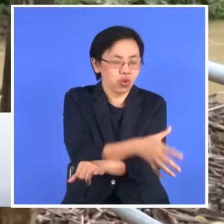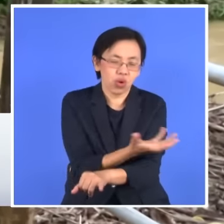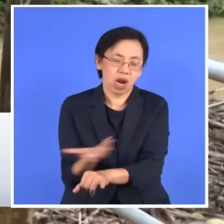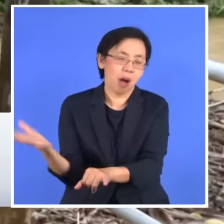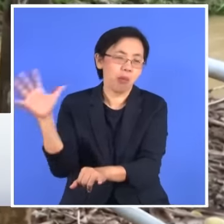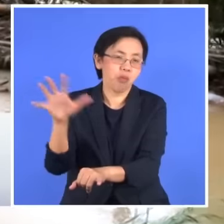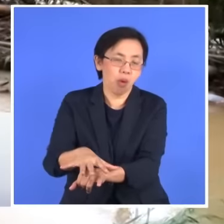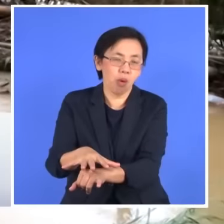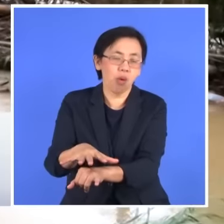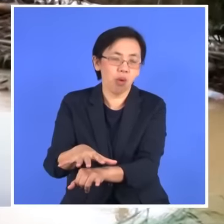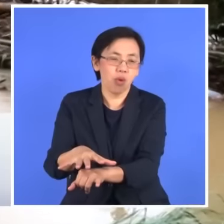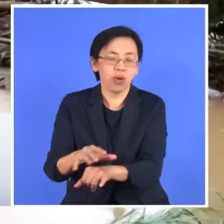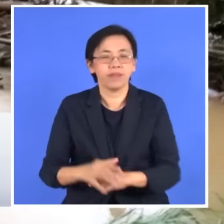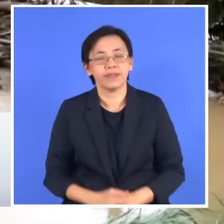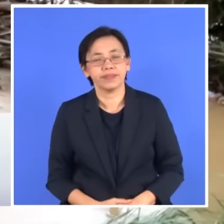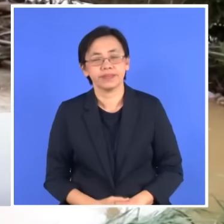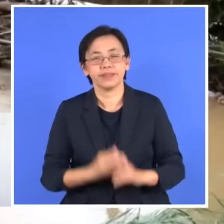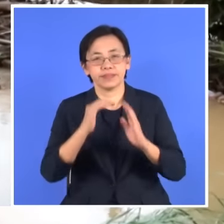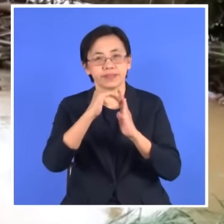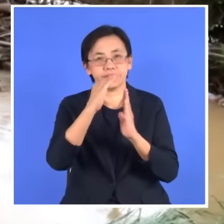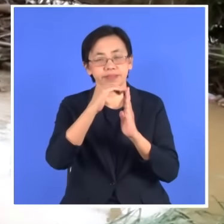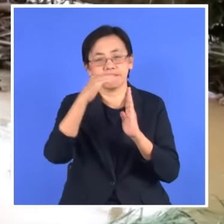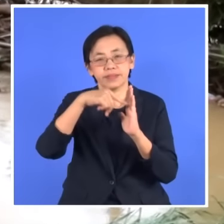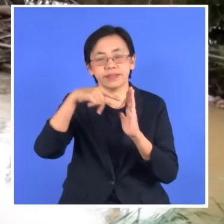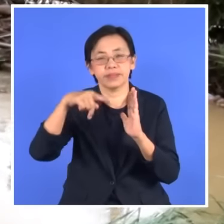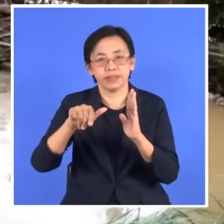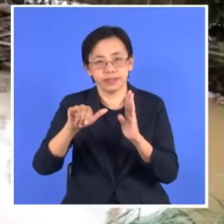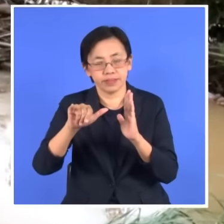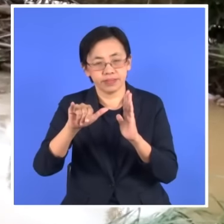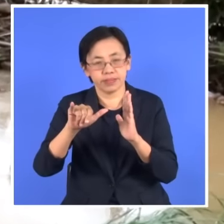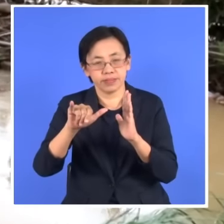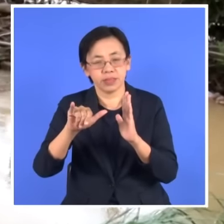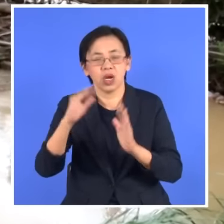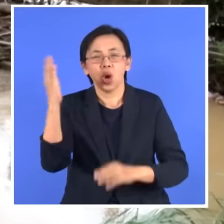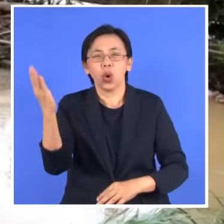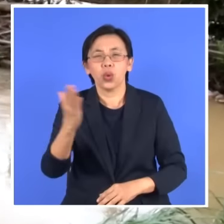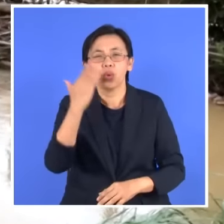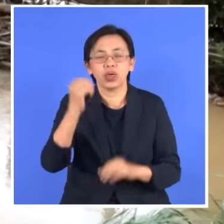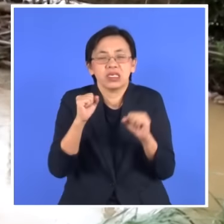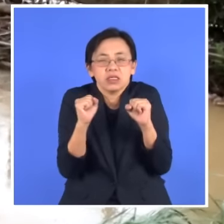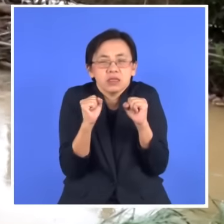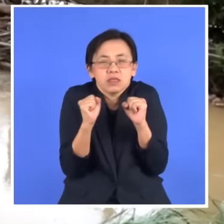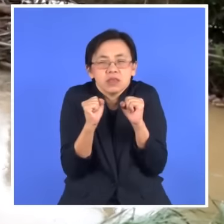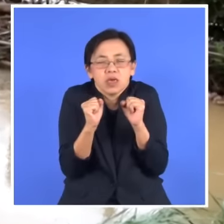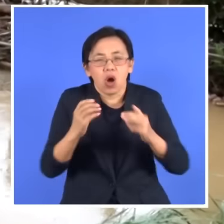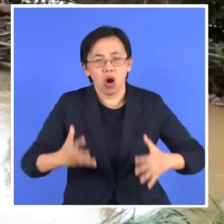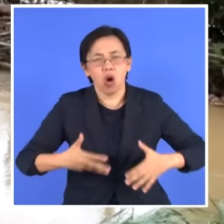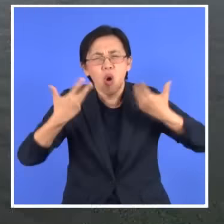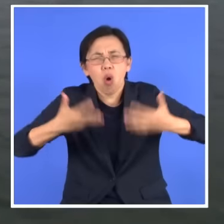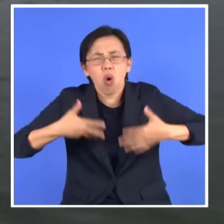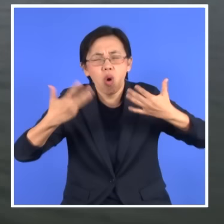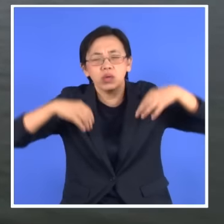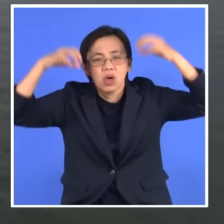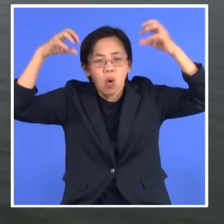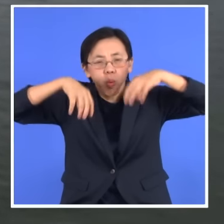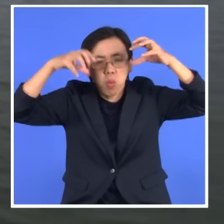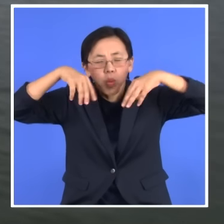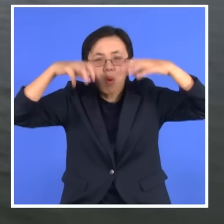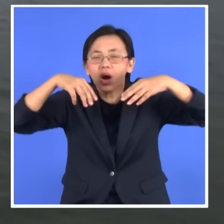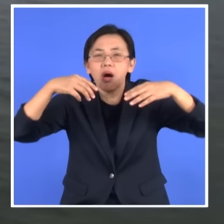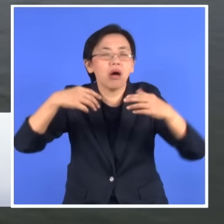ไปไปทางเหนือหน่อยที่จังหวัดพะเยาพะเยาเนี่ยนะอากาศเนี่ยมีทั้งหนาวมีทั้งร้อนมีทั้งฝนนะครับ3ฤดูในวันเดียวเล